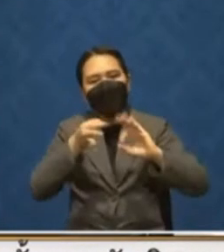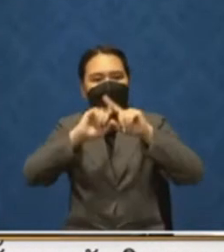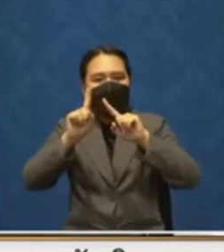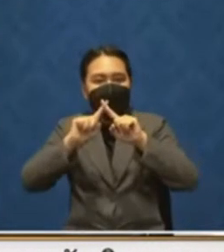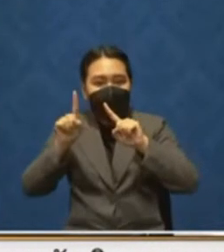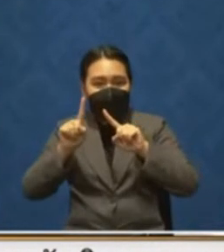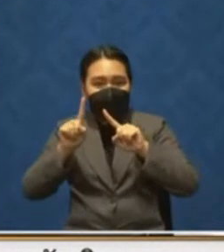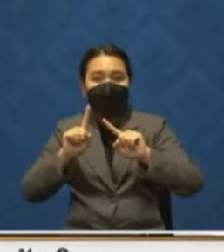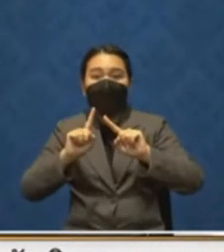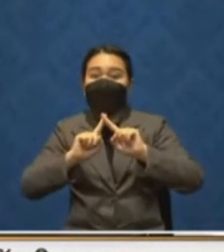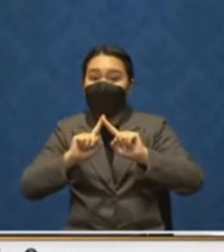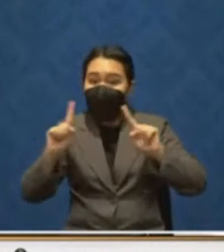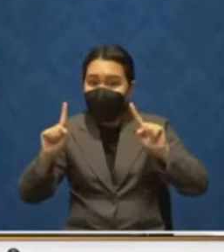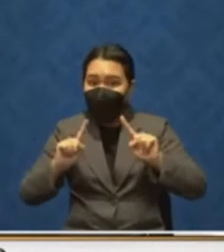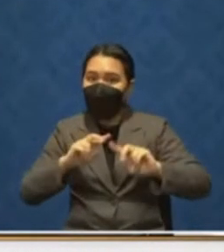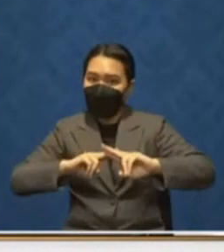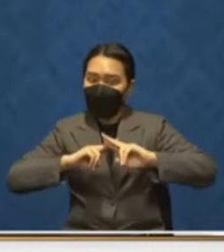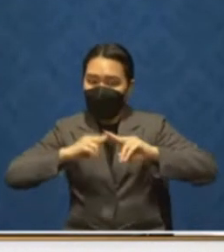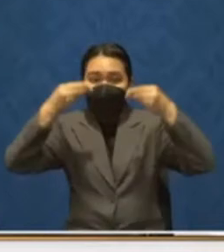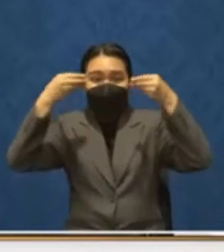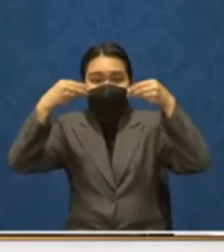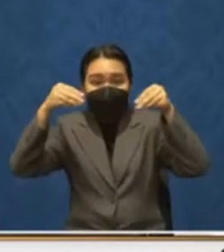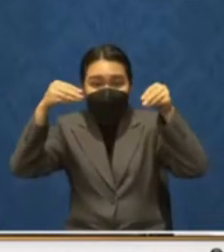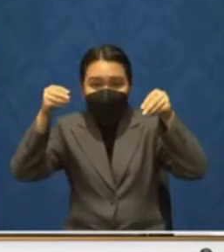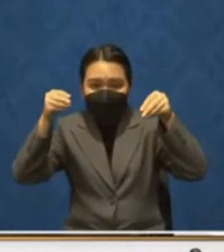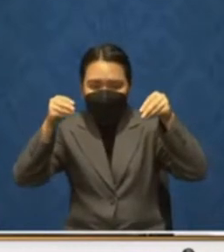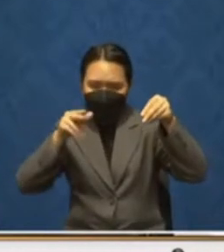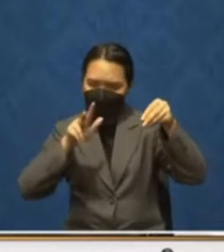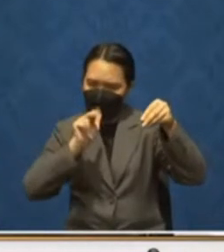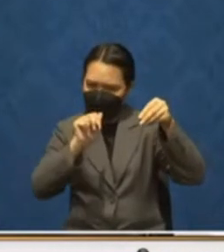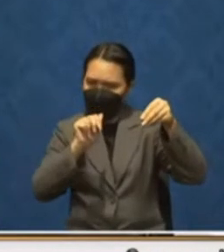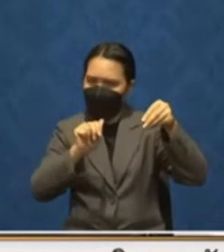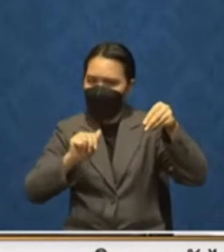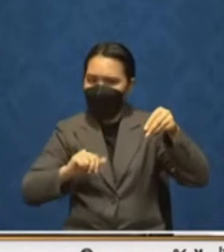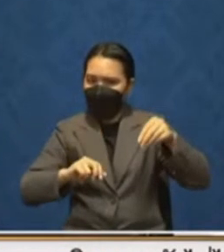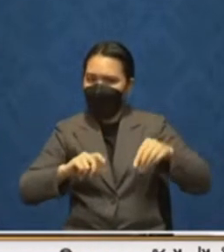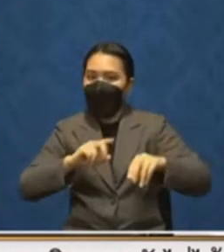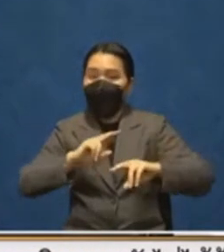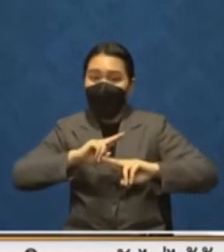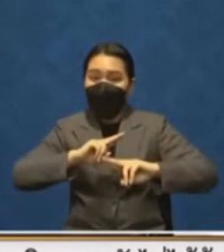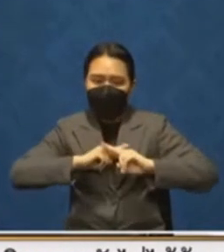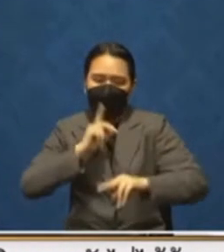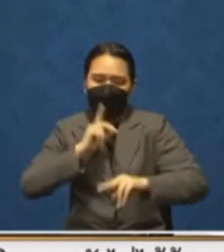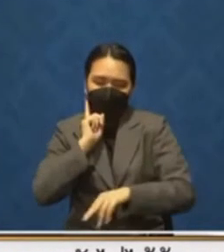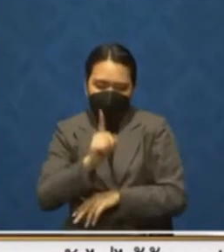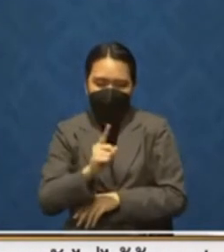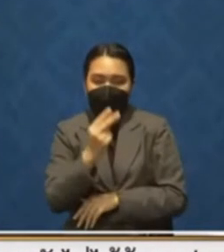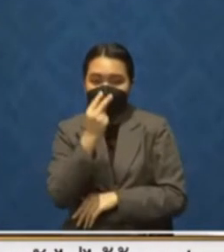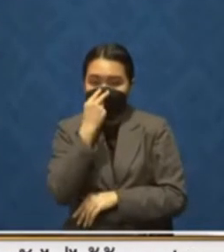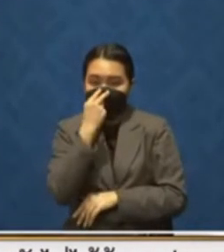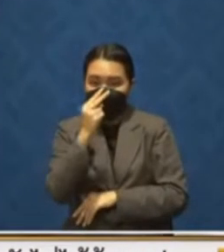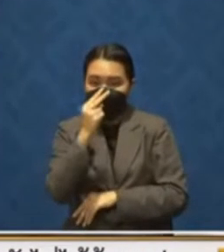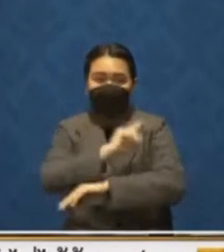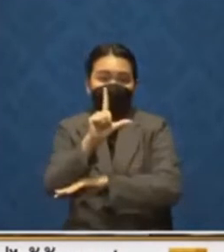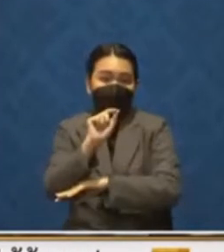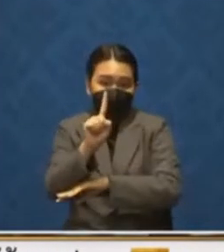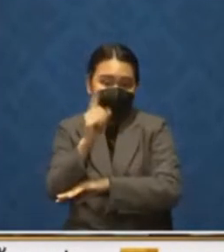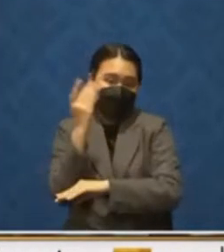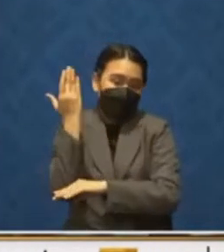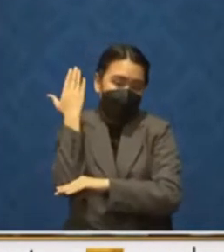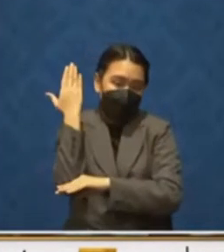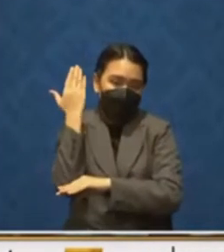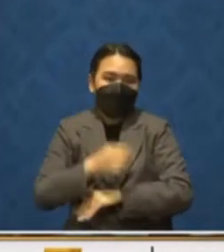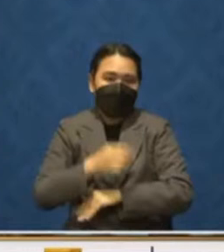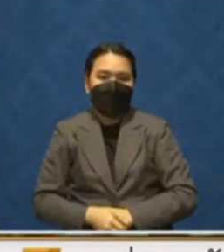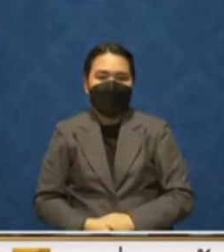ตัวเองในกระจกสุดท้ายครับดูมาตรการโล่ที่ 21ที่ผ่านมาครับดู